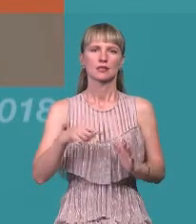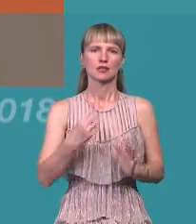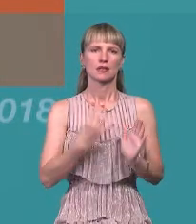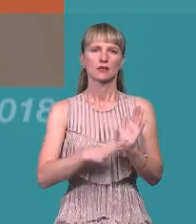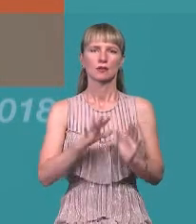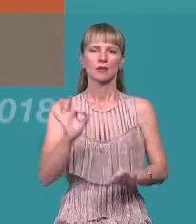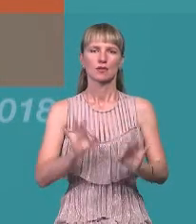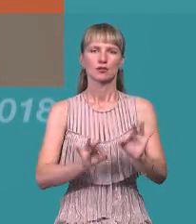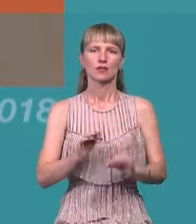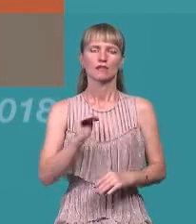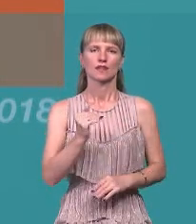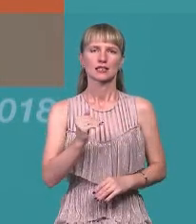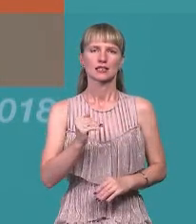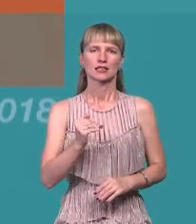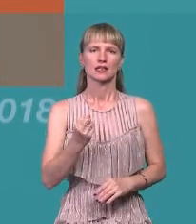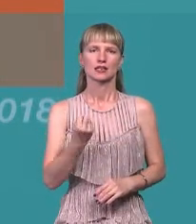17,95%. Фізика